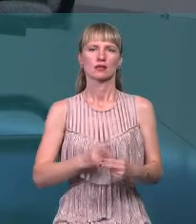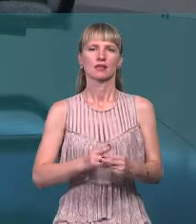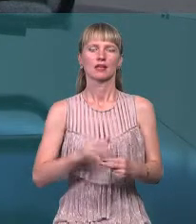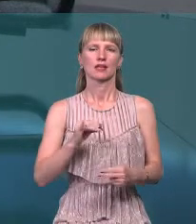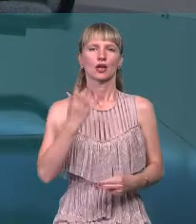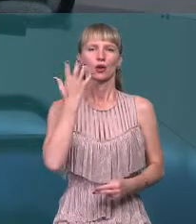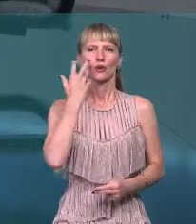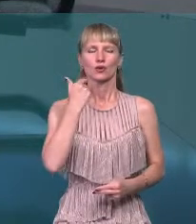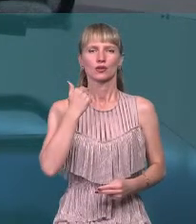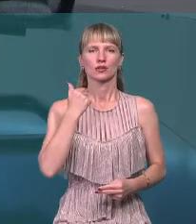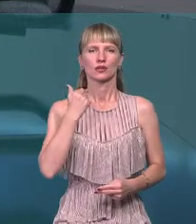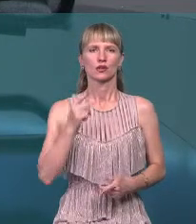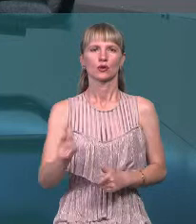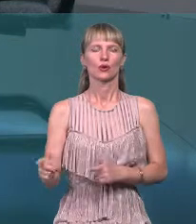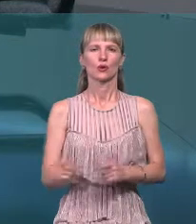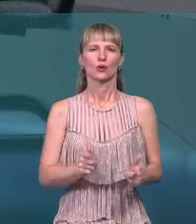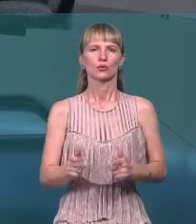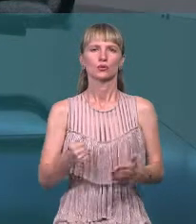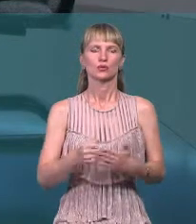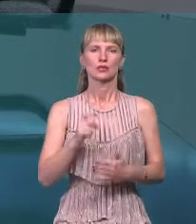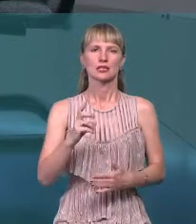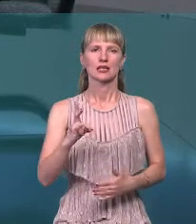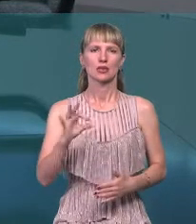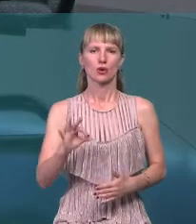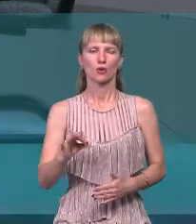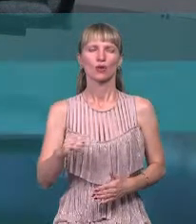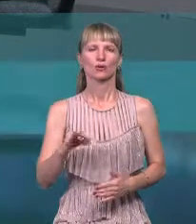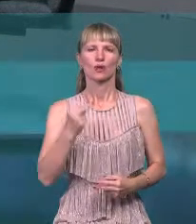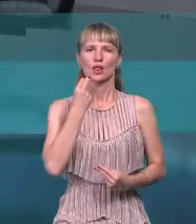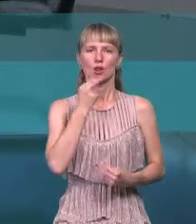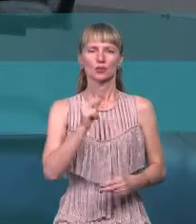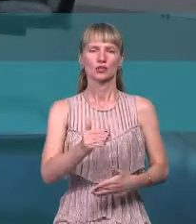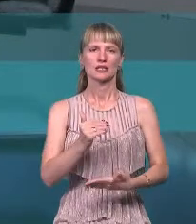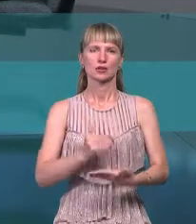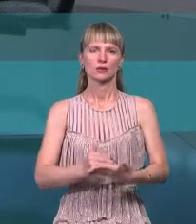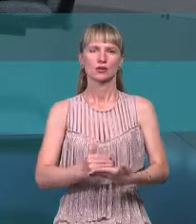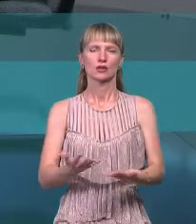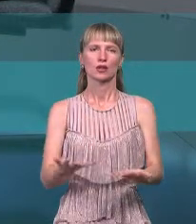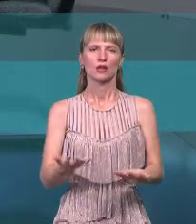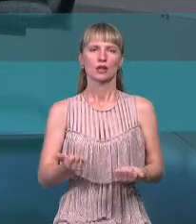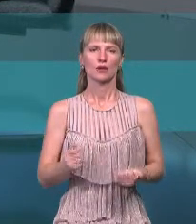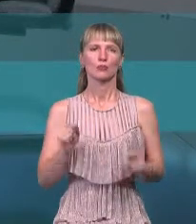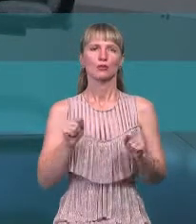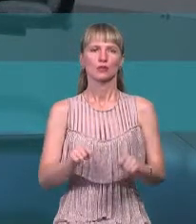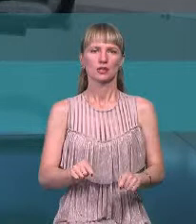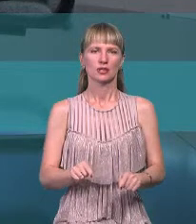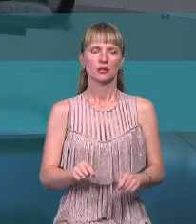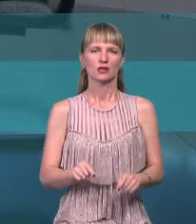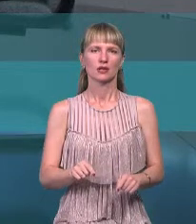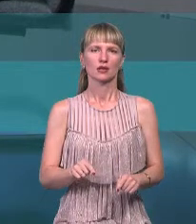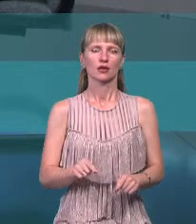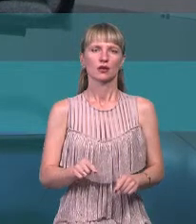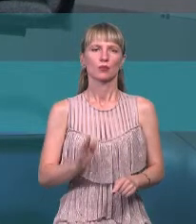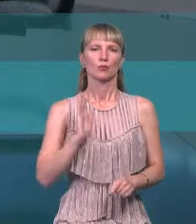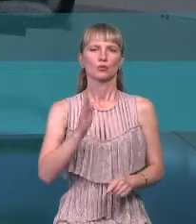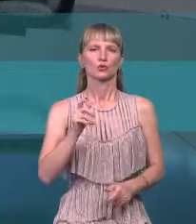коли готуються до ЗНО, то найкращі результати отримують ті